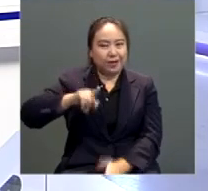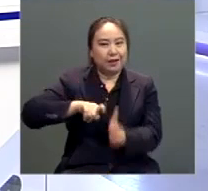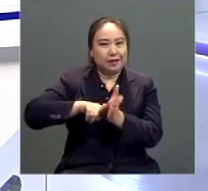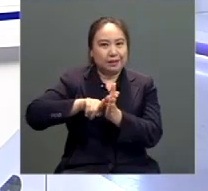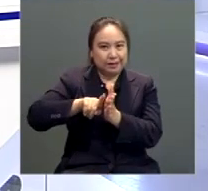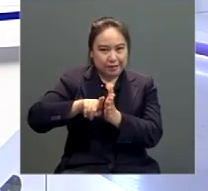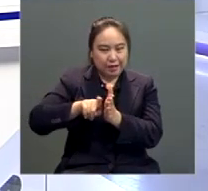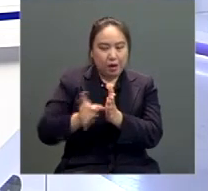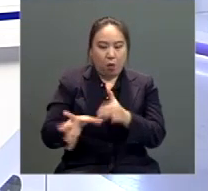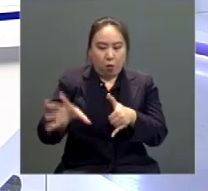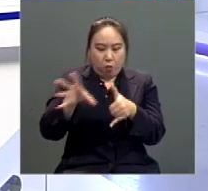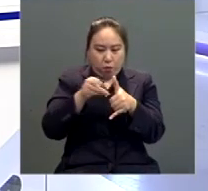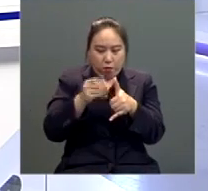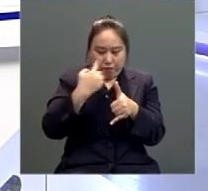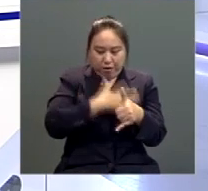ดีเข้าไปทำลายข้างในแล้วจะไม่ใช่ร้อยเปอร์เซ็นต์อ่ะถูกแนะว่านั้นเขาในต้องดูแลตัวเองเป็นพิเศษคนรอบข้างนั้นต้องให้กำลังใจกันใช่นะคะ